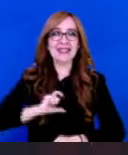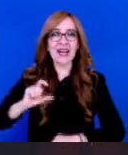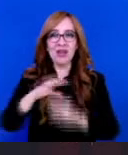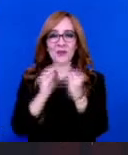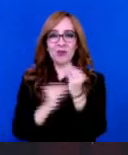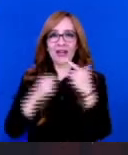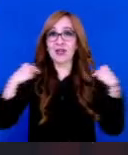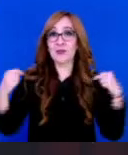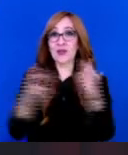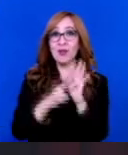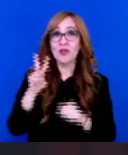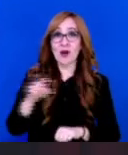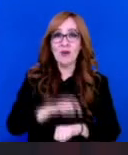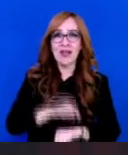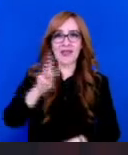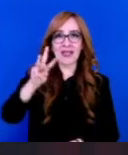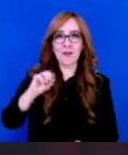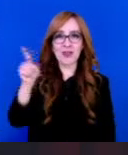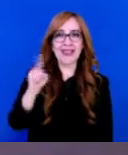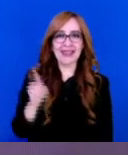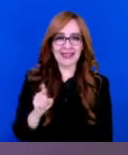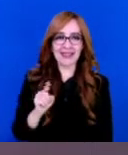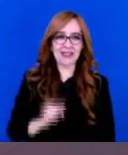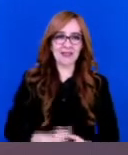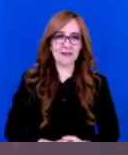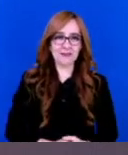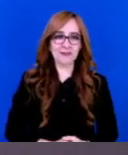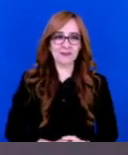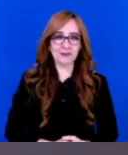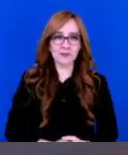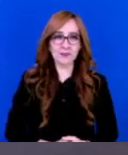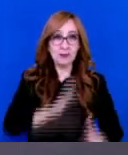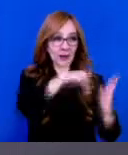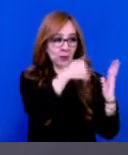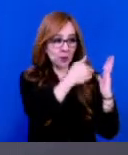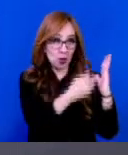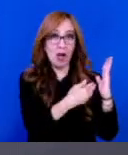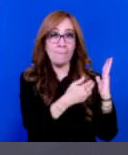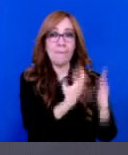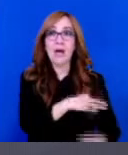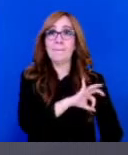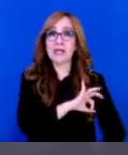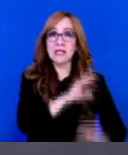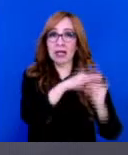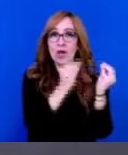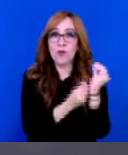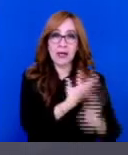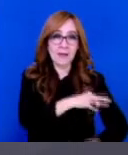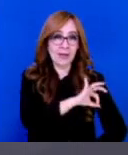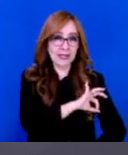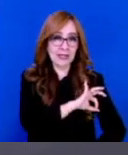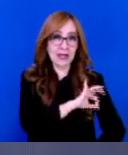2. Waktu 30 detik dari mulai Bapak berbicara. Program Presiden dan Wakil Presiden